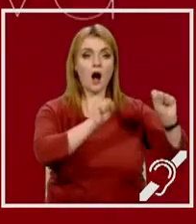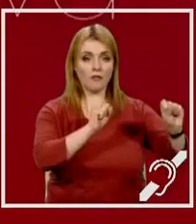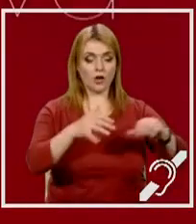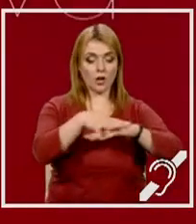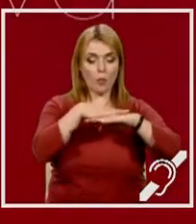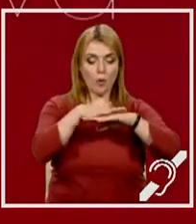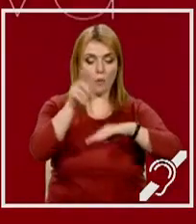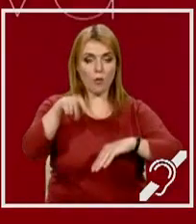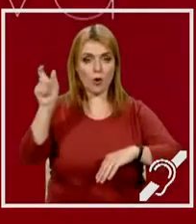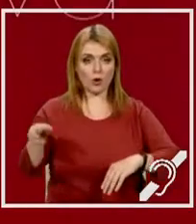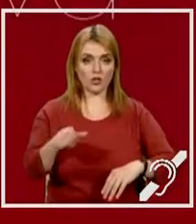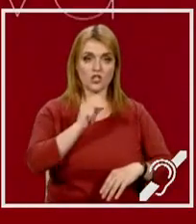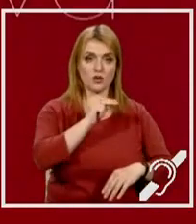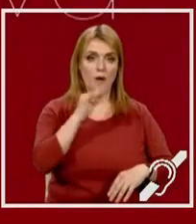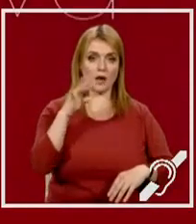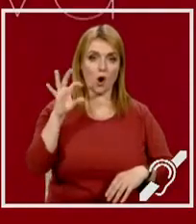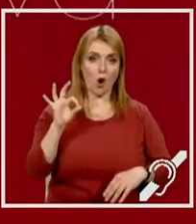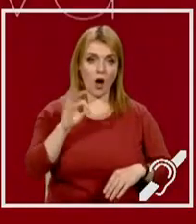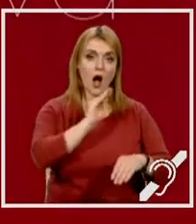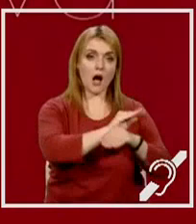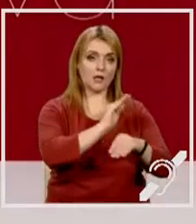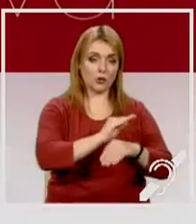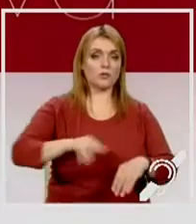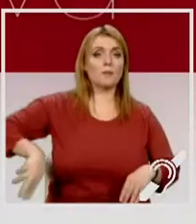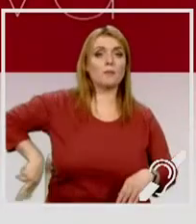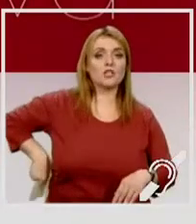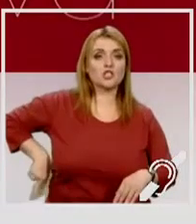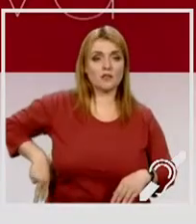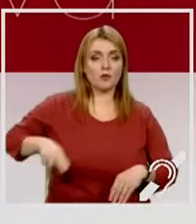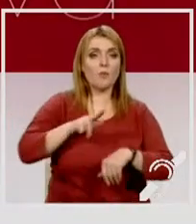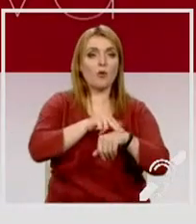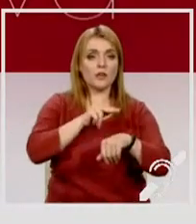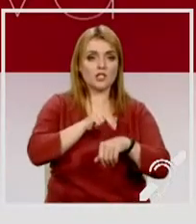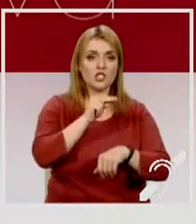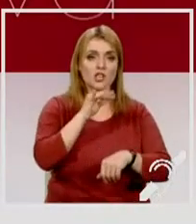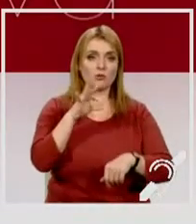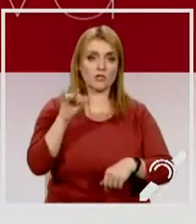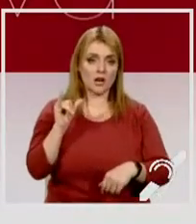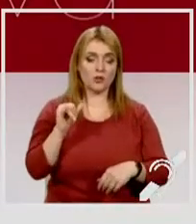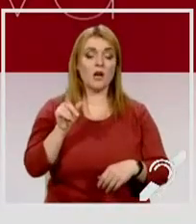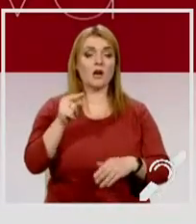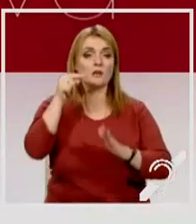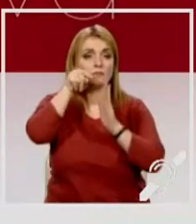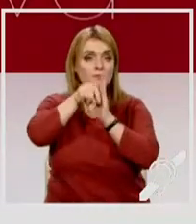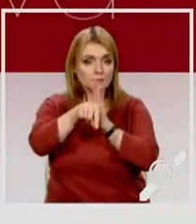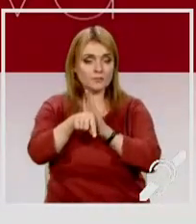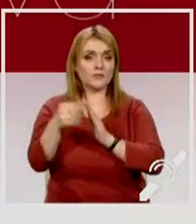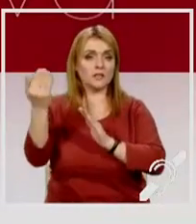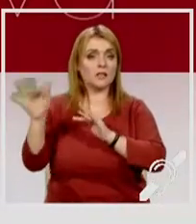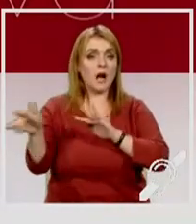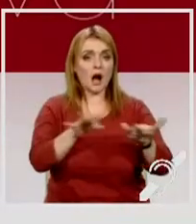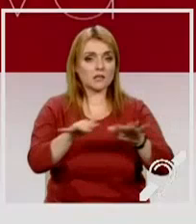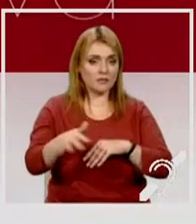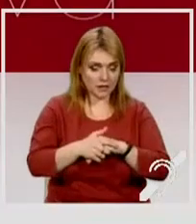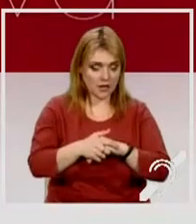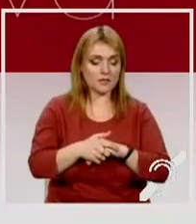Avocatul poporului Ceslav Painicu îl acuză pe șeful poliției Viorel Cernăuțeanu de presiuni și mixtiune în activitatea instituției după